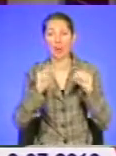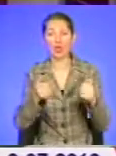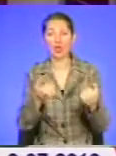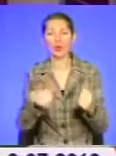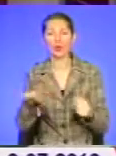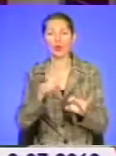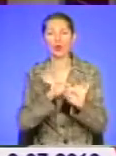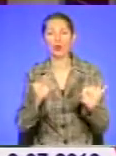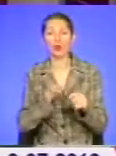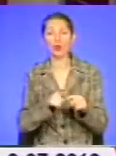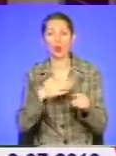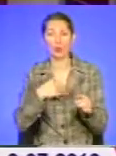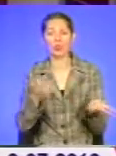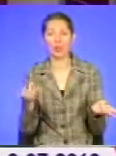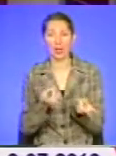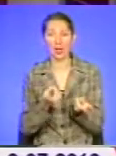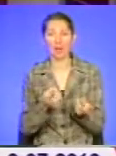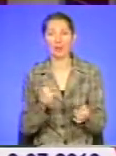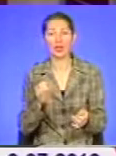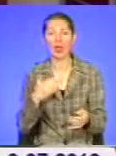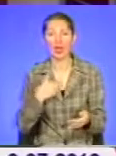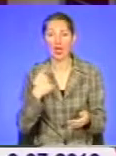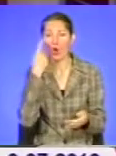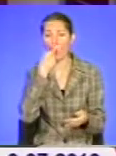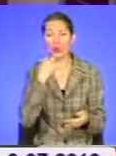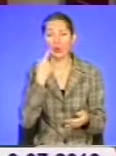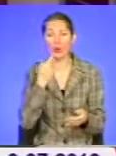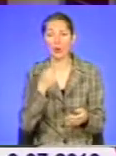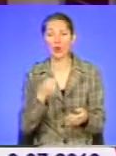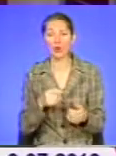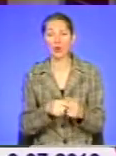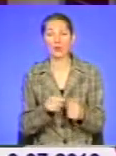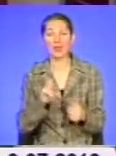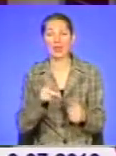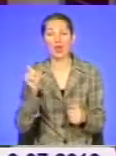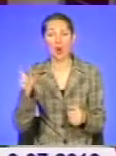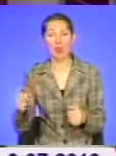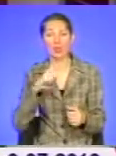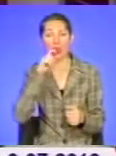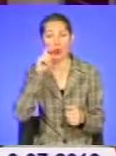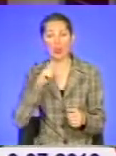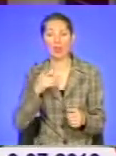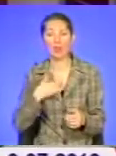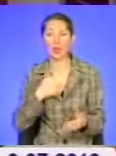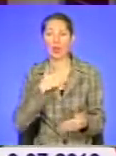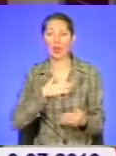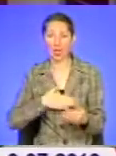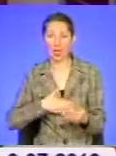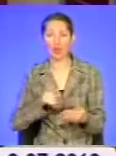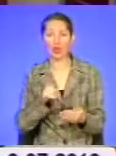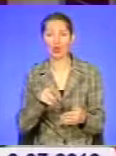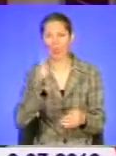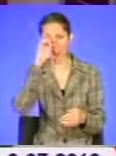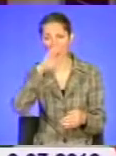яку мені потрібно. От, і мені особливо, як громадянину України, мені приємно, що